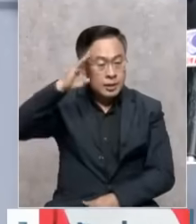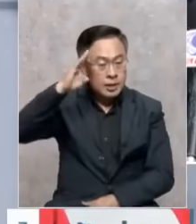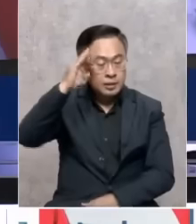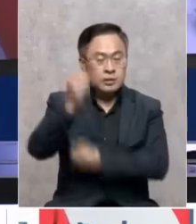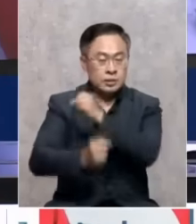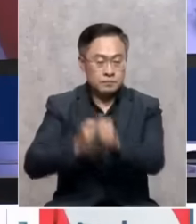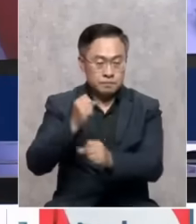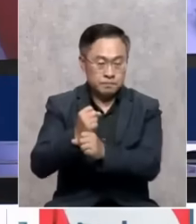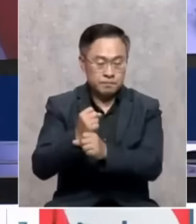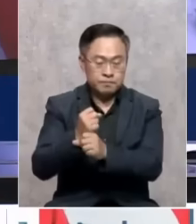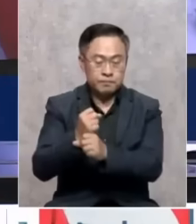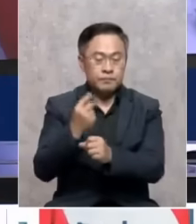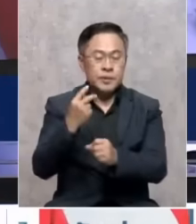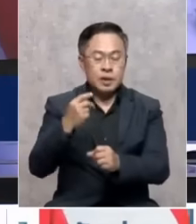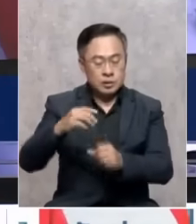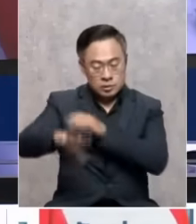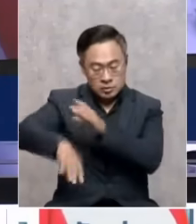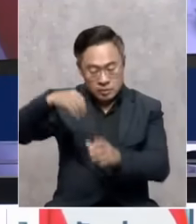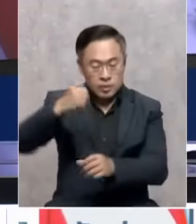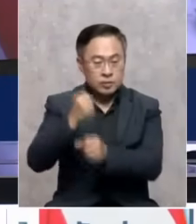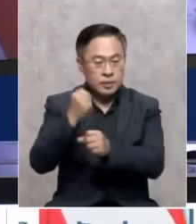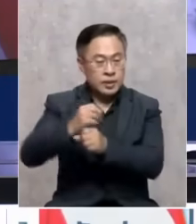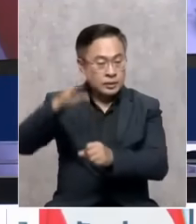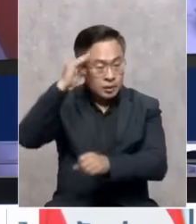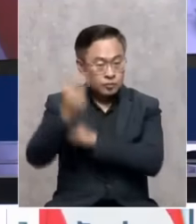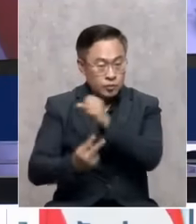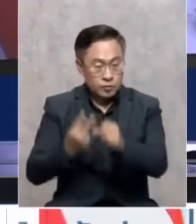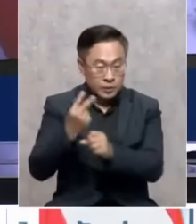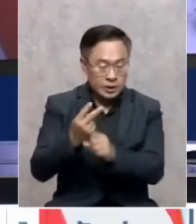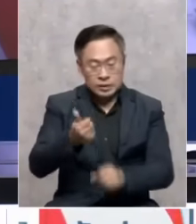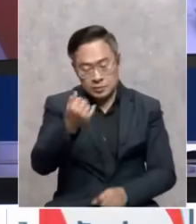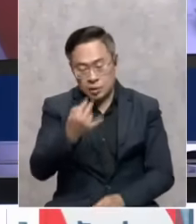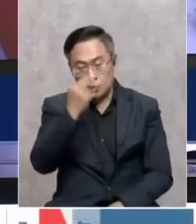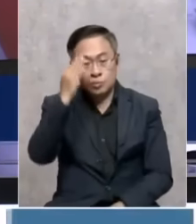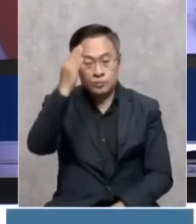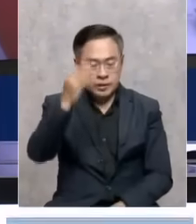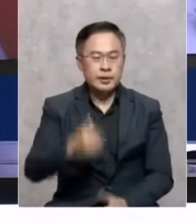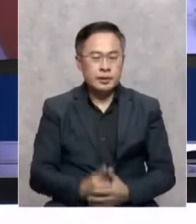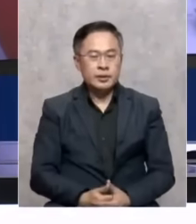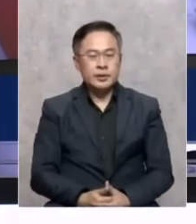าแล้วหลังจากขอความรู้แล้วเอามาปฏิบัติผลลัพธ์ออกมาจะเป็นยังไงบ้าง